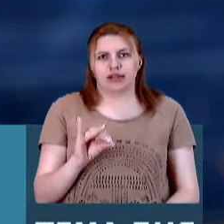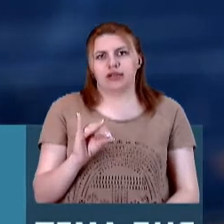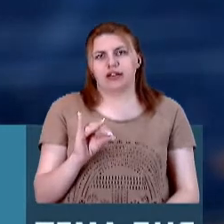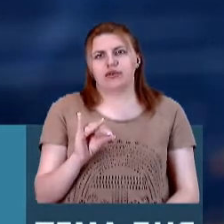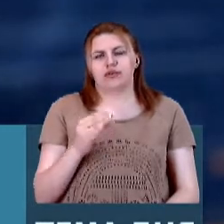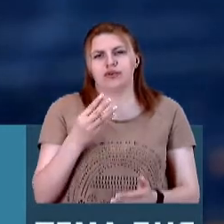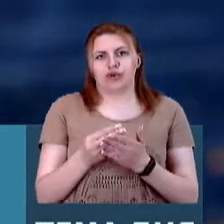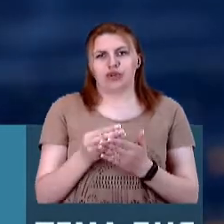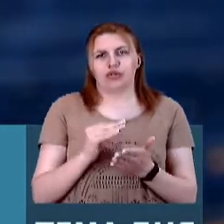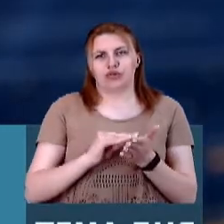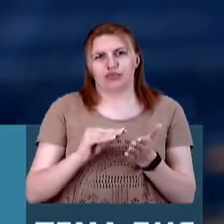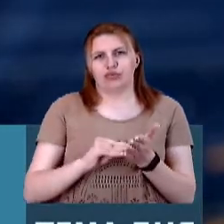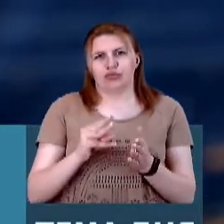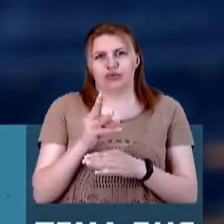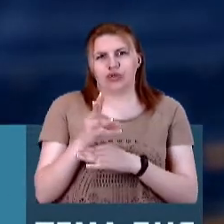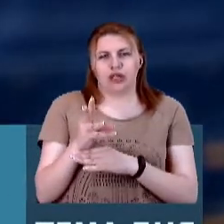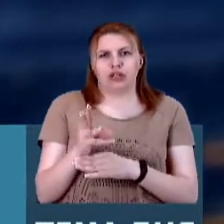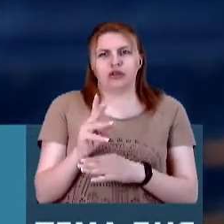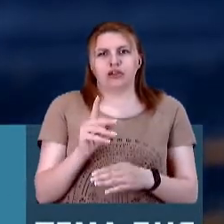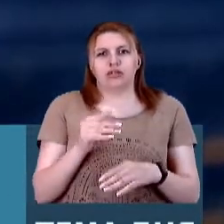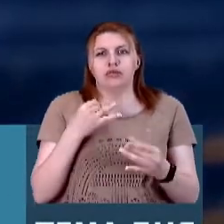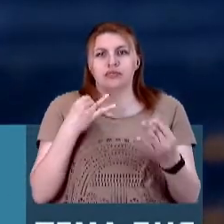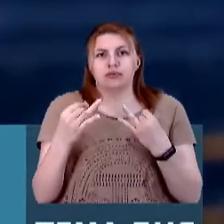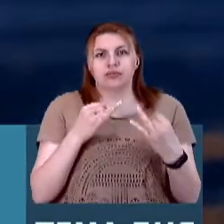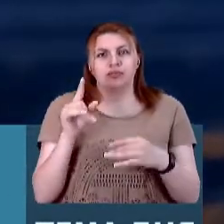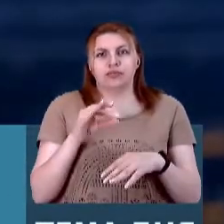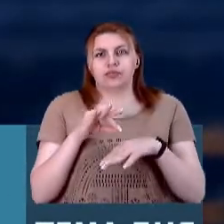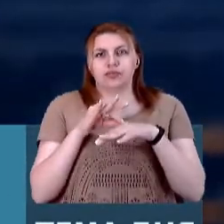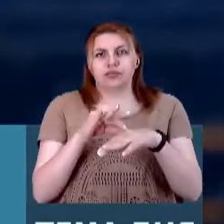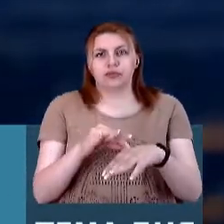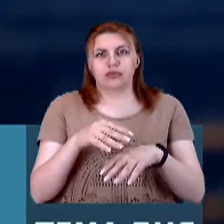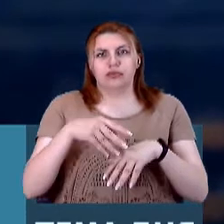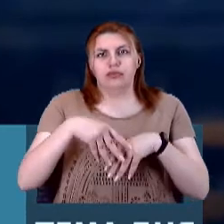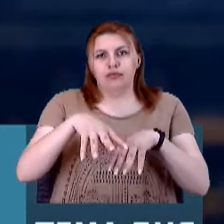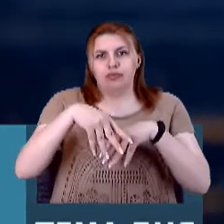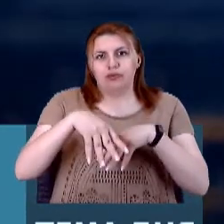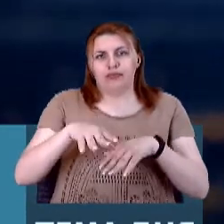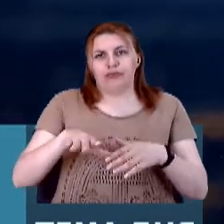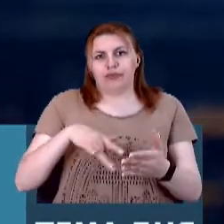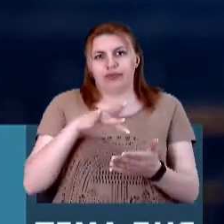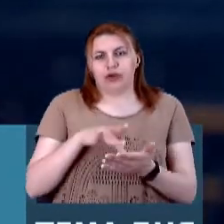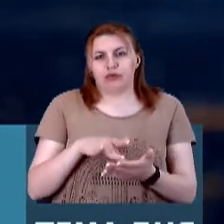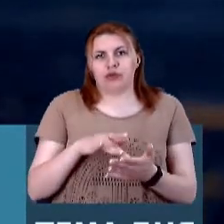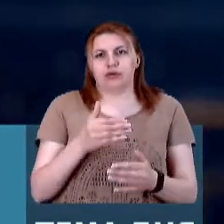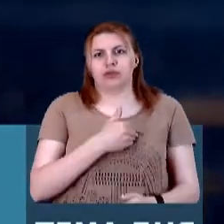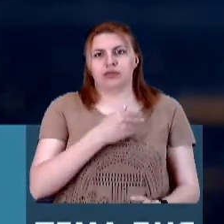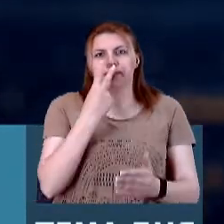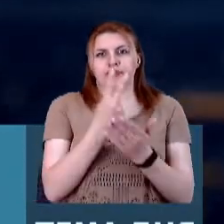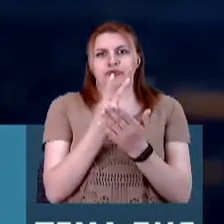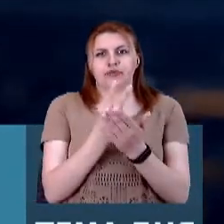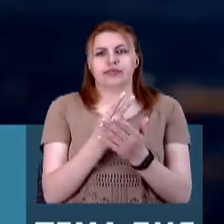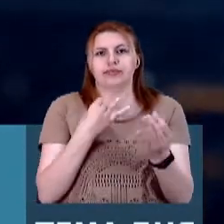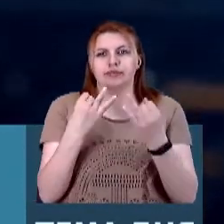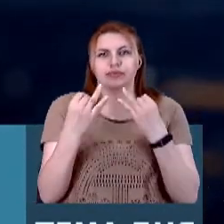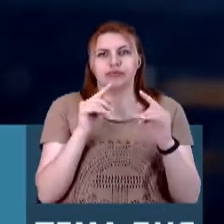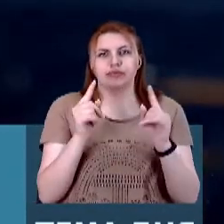Сьогодні будемо говорити про те, що проведенням військового параду бойовики хотіли показати, а також поговоримо, чому їм вигідно